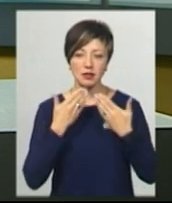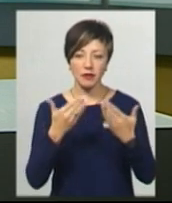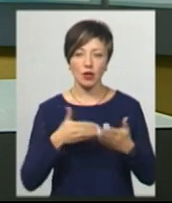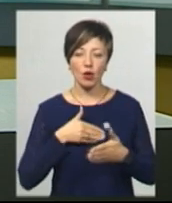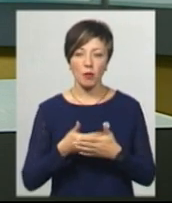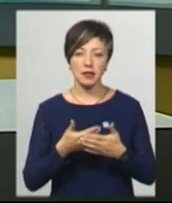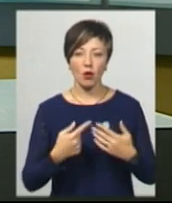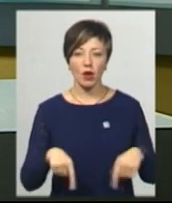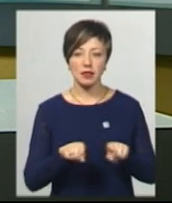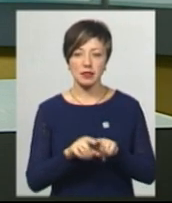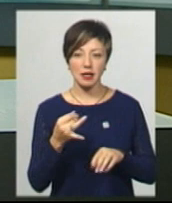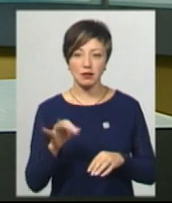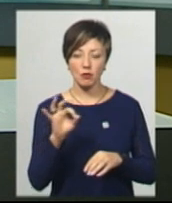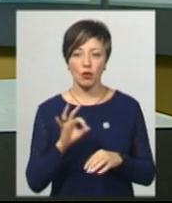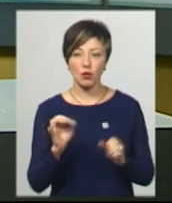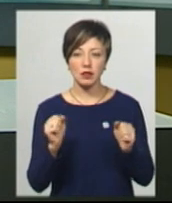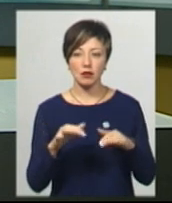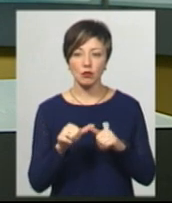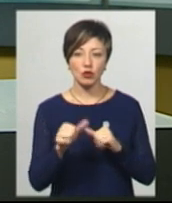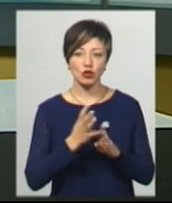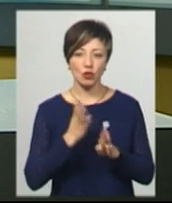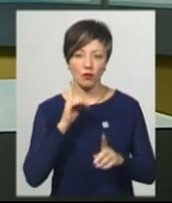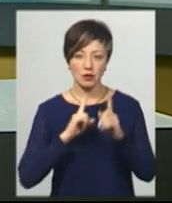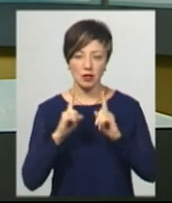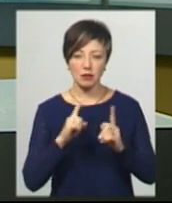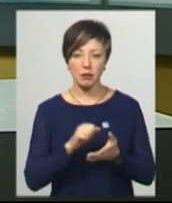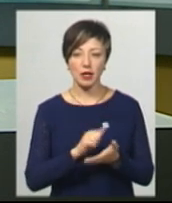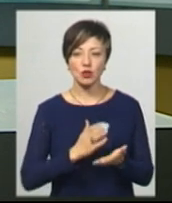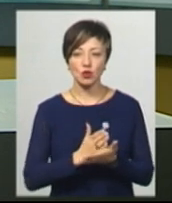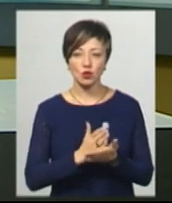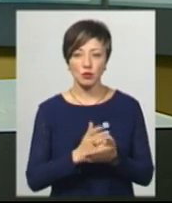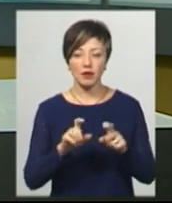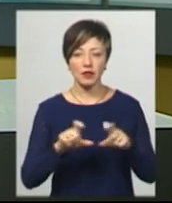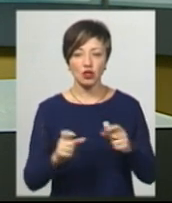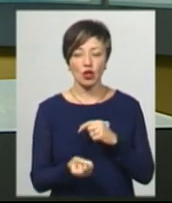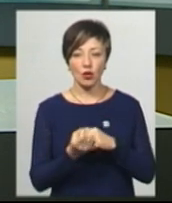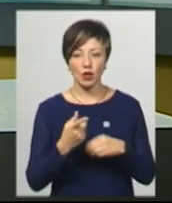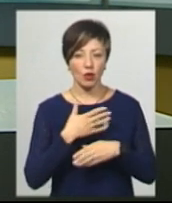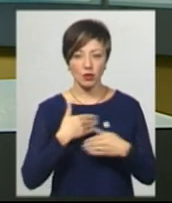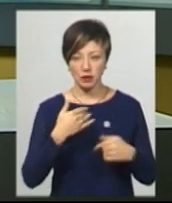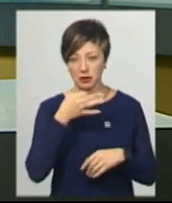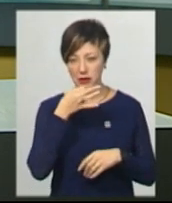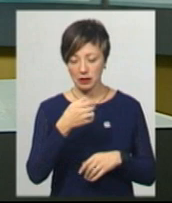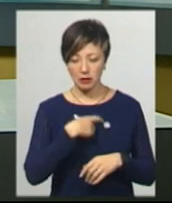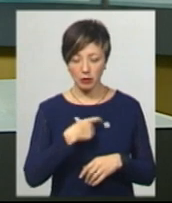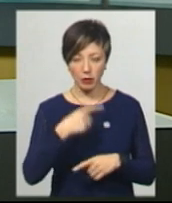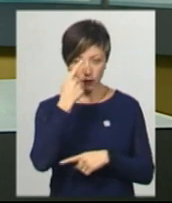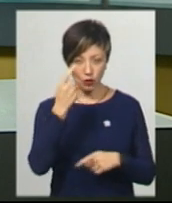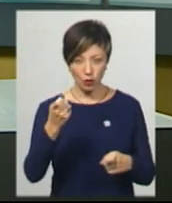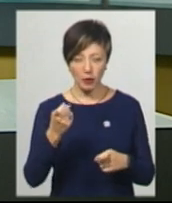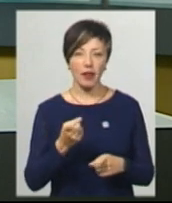громадських організацій про скликання позачергової сесії. У прес-службі відомства, джерело яке не захотіло називатися,